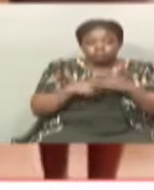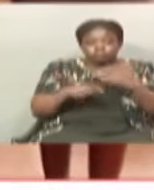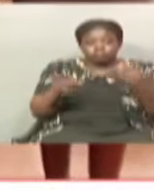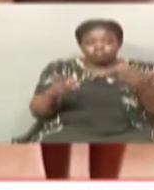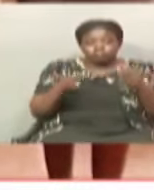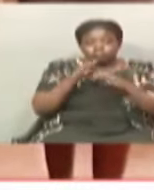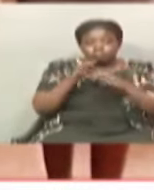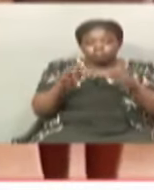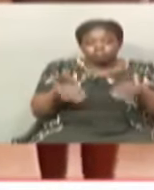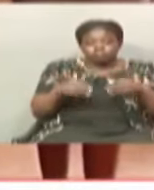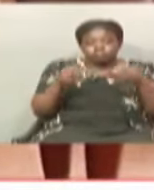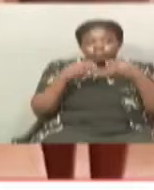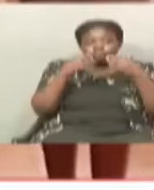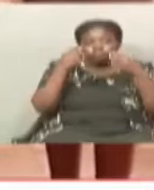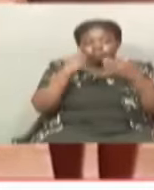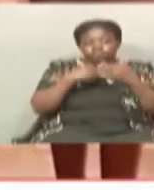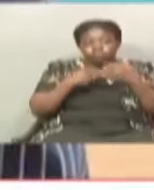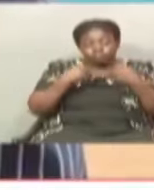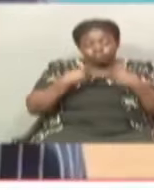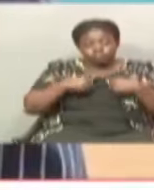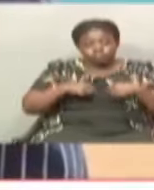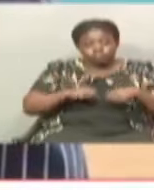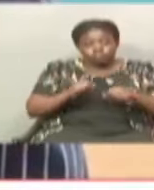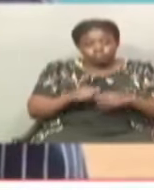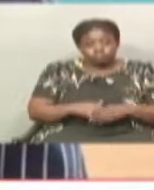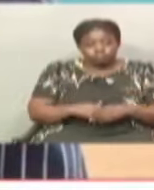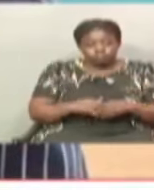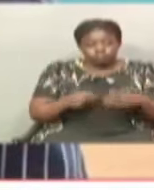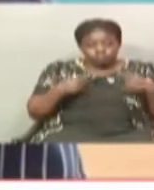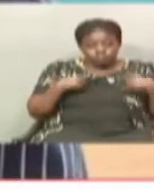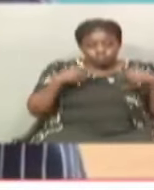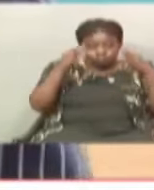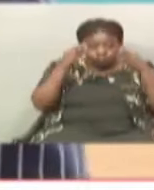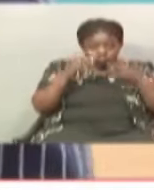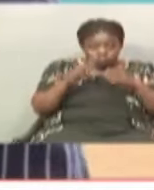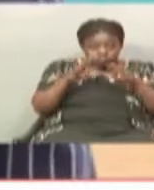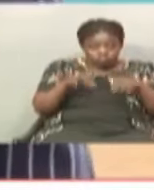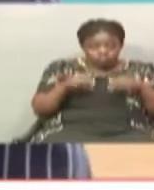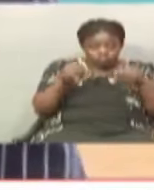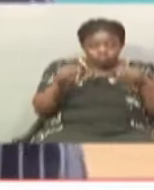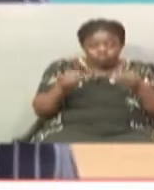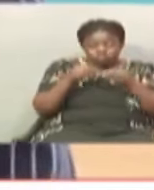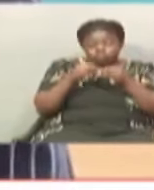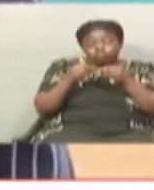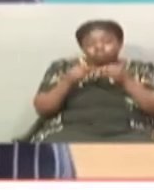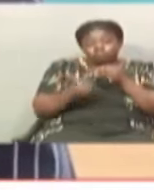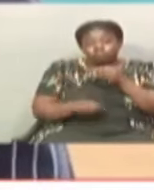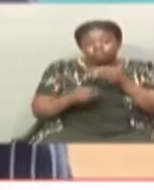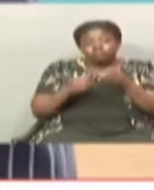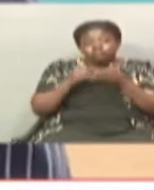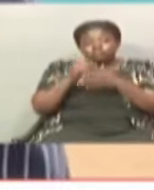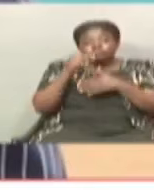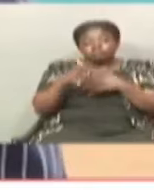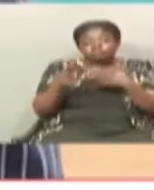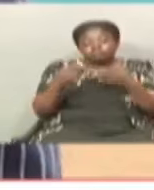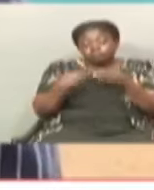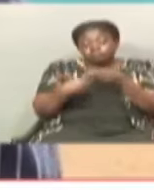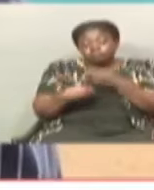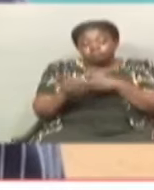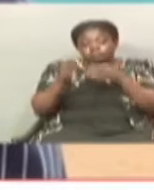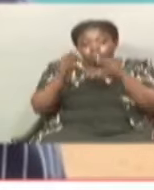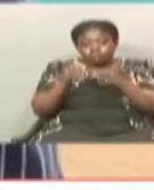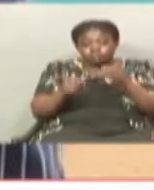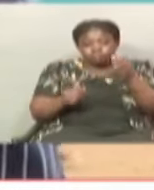biwaddeyo okwebaza ebyo byonna byebakola. Twasazeewo okubawaayo checks okubayambako mu kushoppinga ebintu